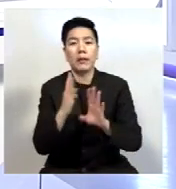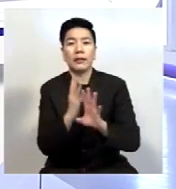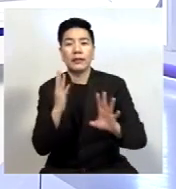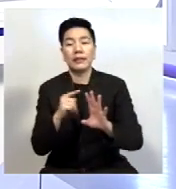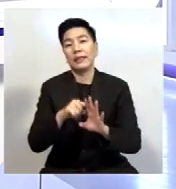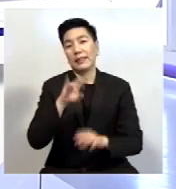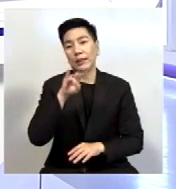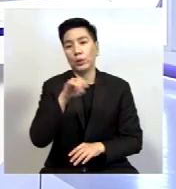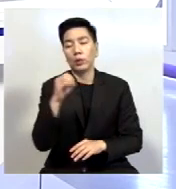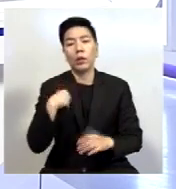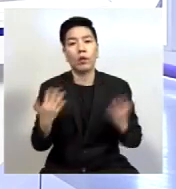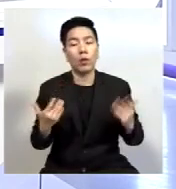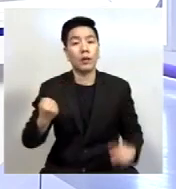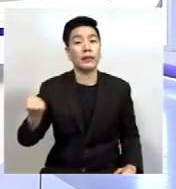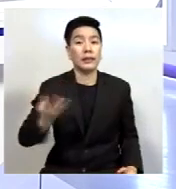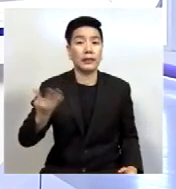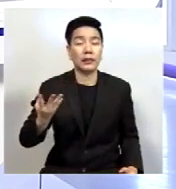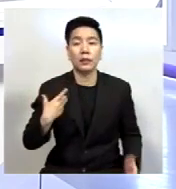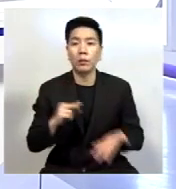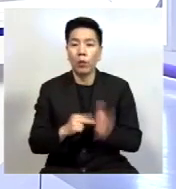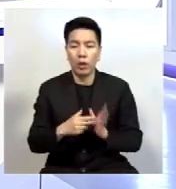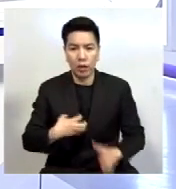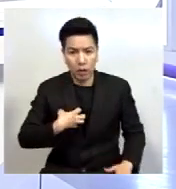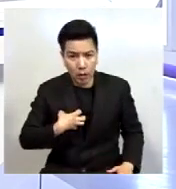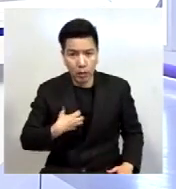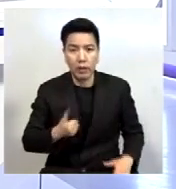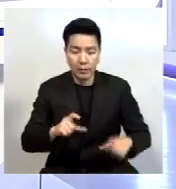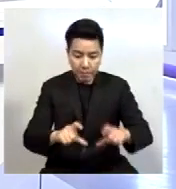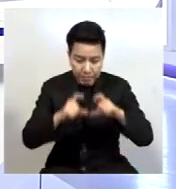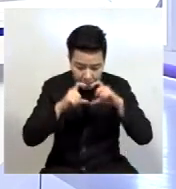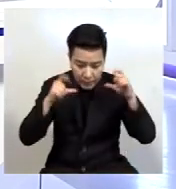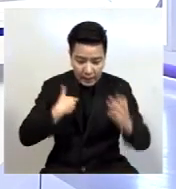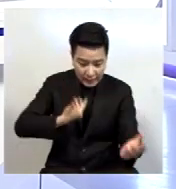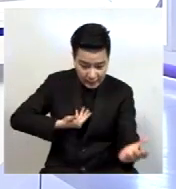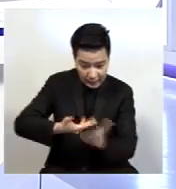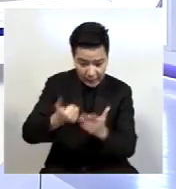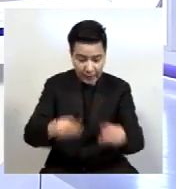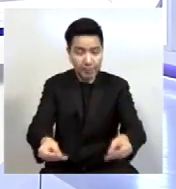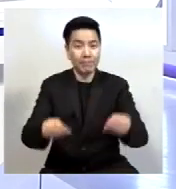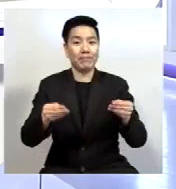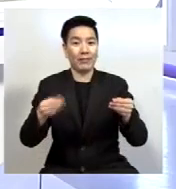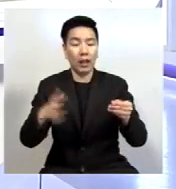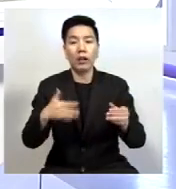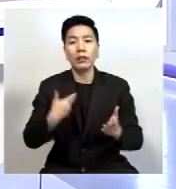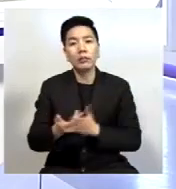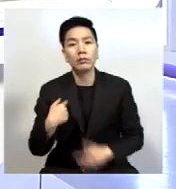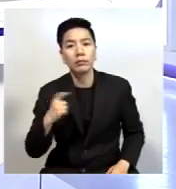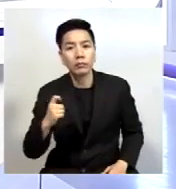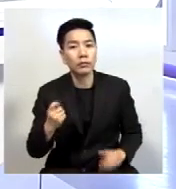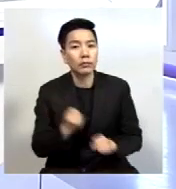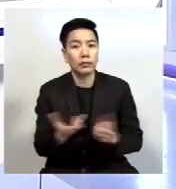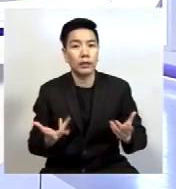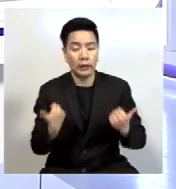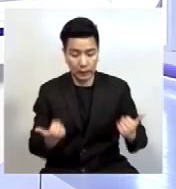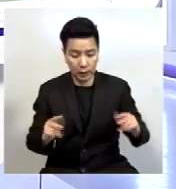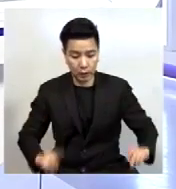แต่มีบางคนไปรอตั้งแต่ 4:00 กว่าๆเพื่อที่อยากจะได้หน้ากากหลายคนก็อาจซื้อได้บางคนก็ซื้อไม่ได้เนี่ยนะคะวันนี้ทางกระทรว